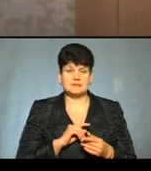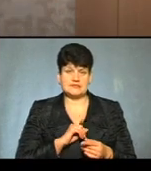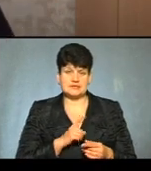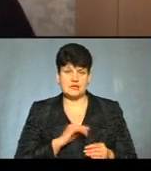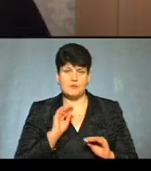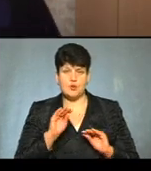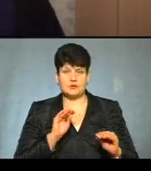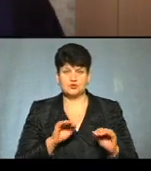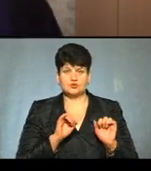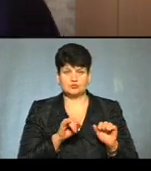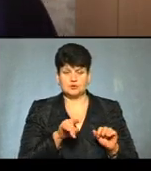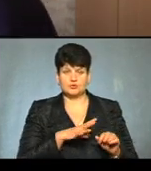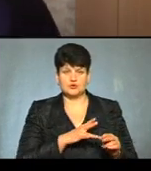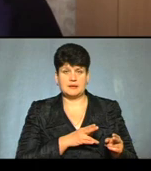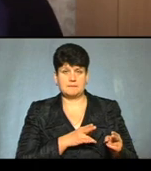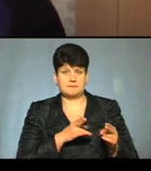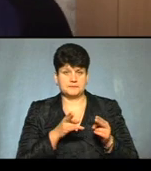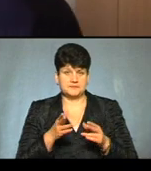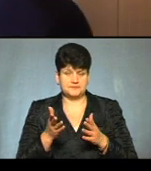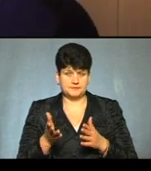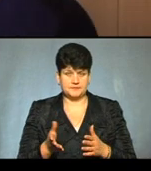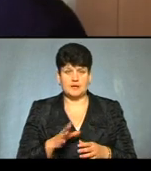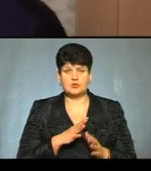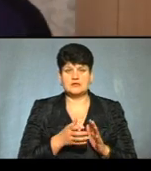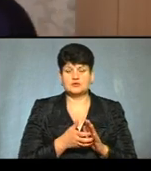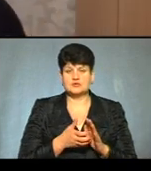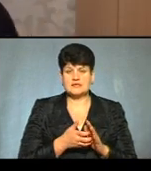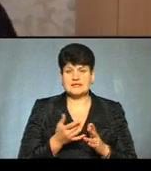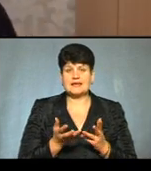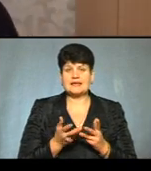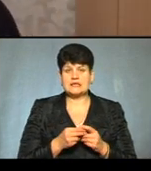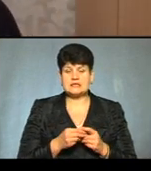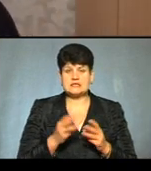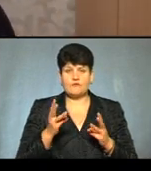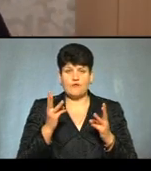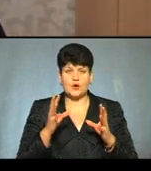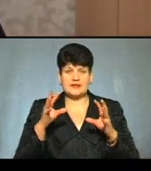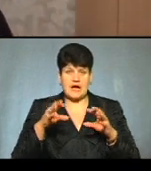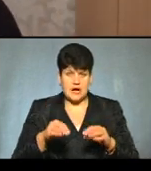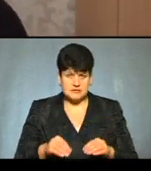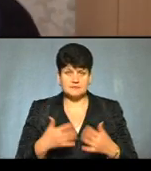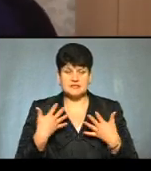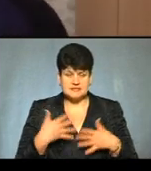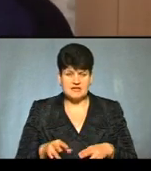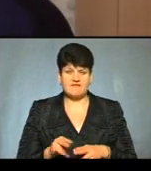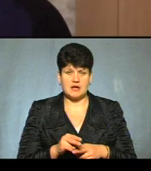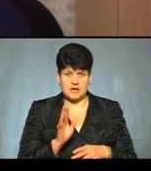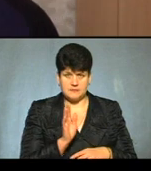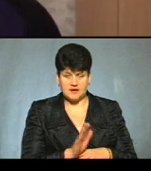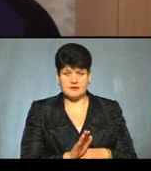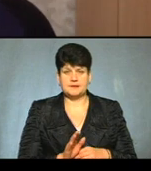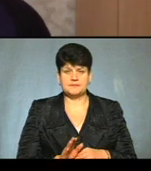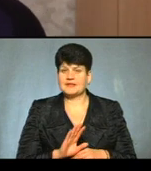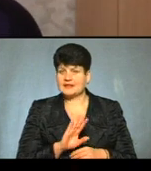силами обладнати, щоб можна було туди під'їхати. Була недостатня кількість вогнегасників, ми це